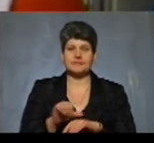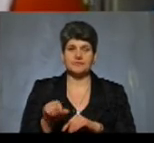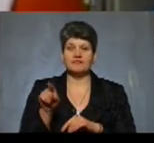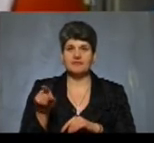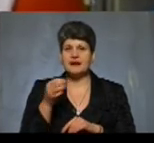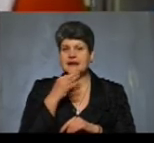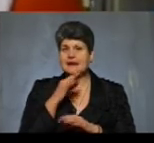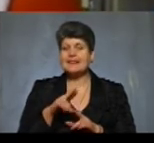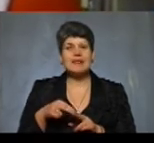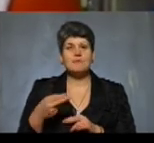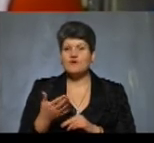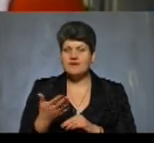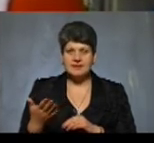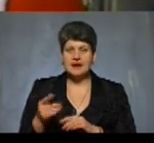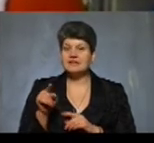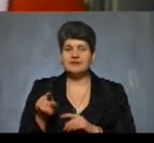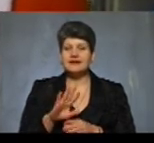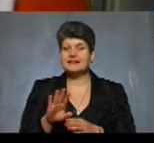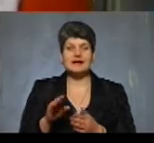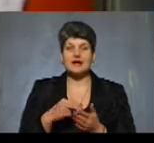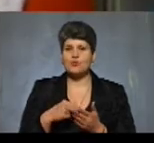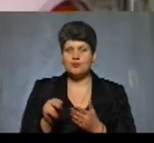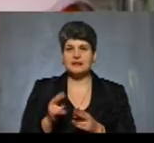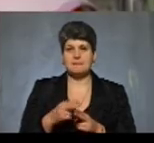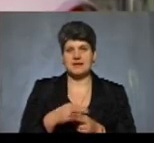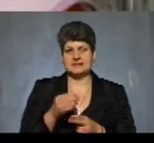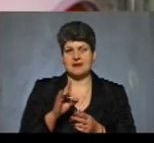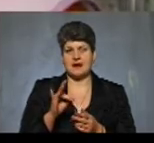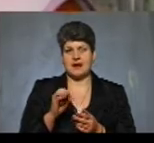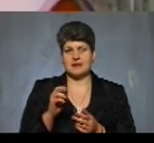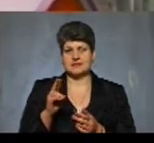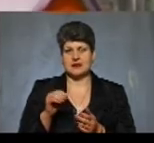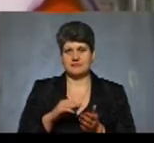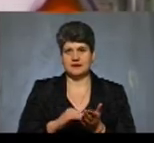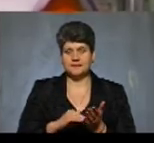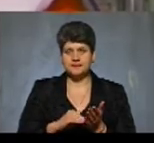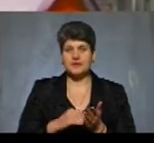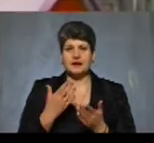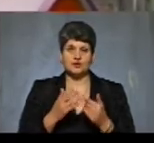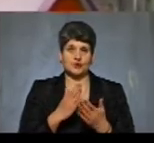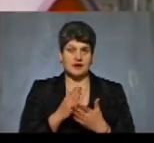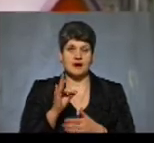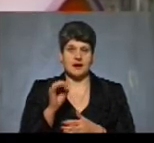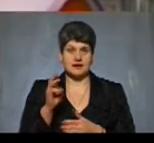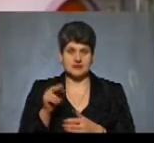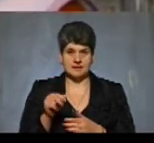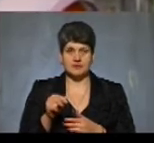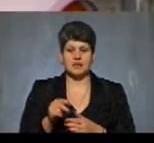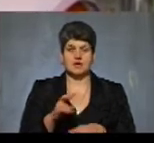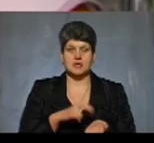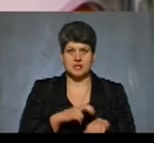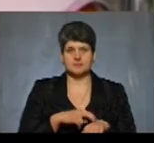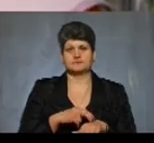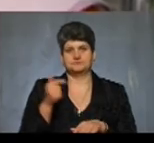не повернете, але ви їх і не придбаєте без рецепта. Якщо б була рецептура, лікар освічений, лікар має